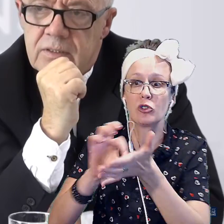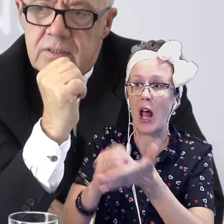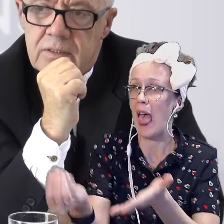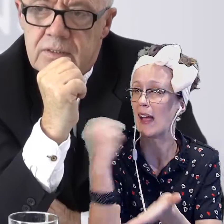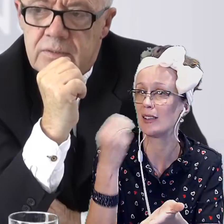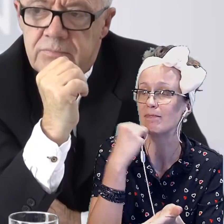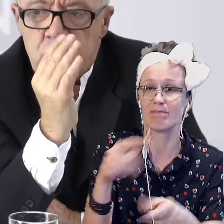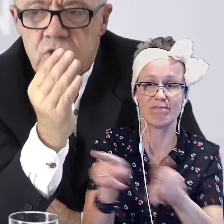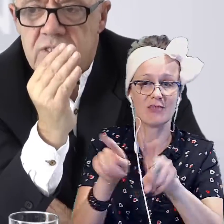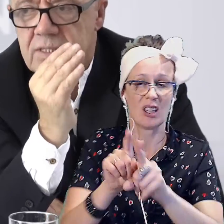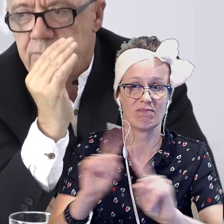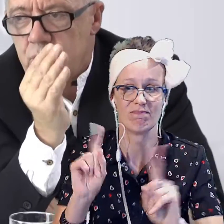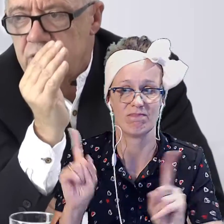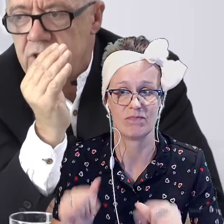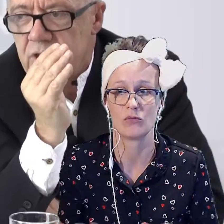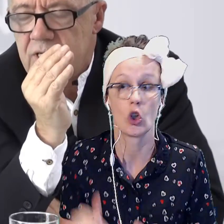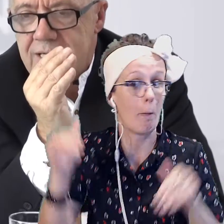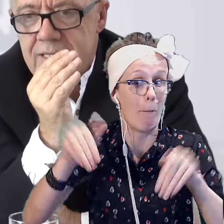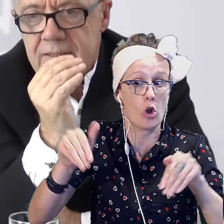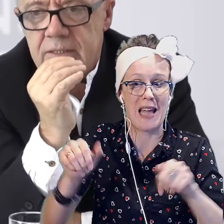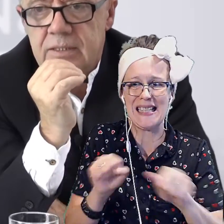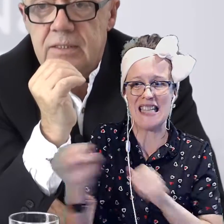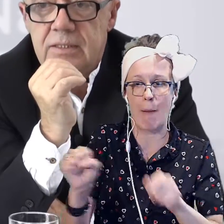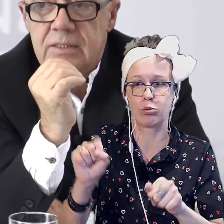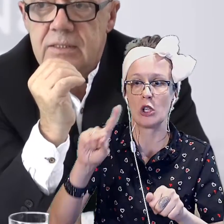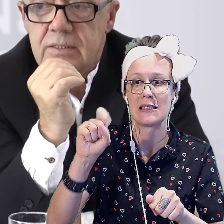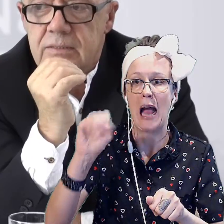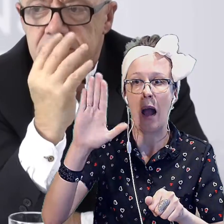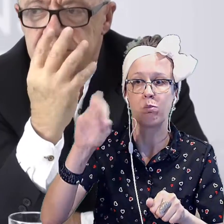by może zaburzyć